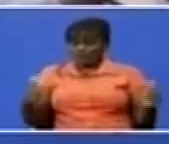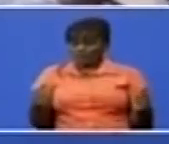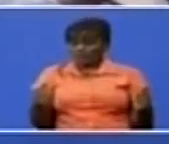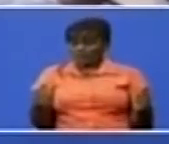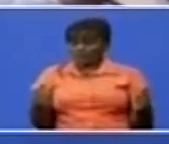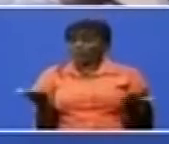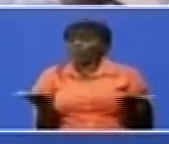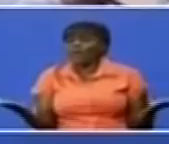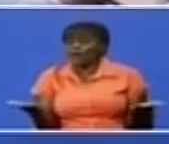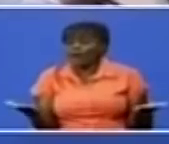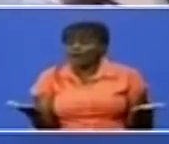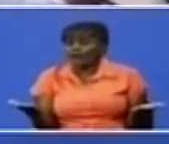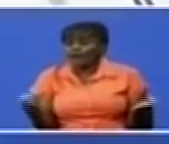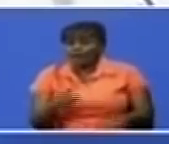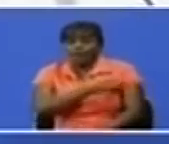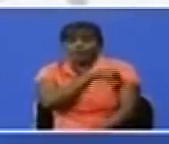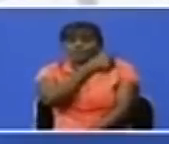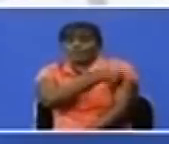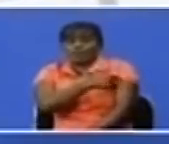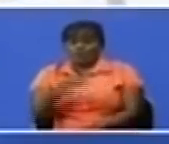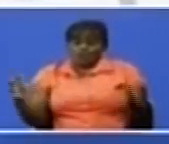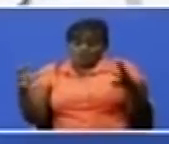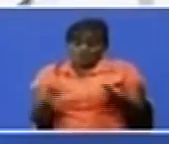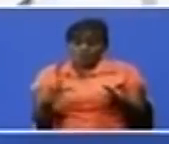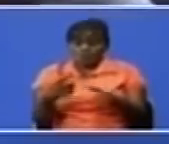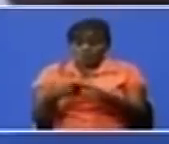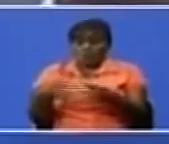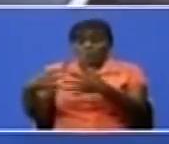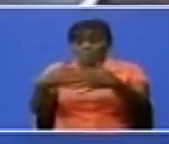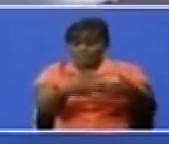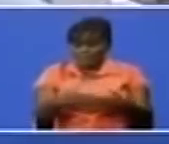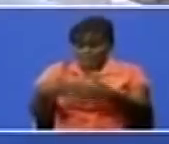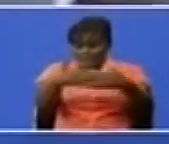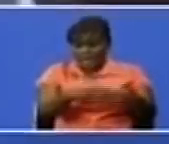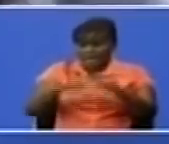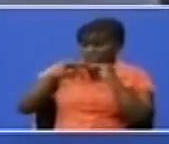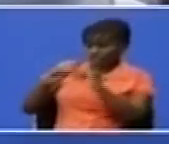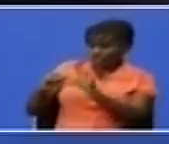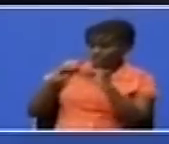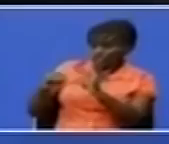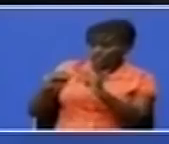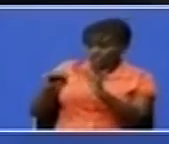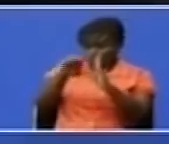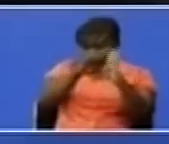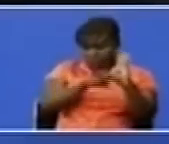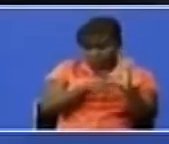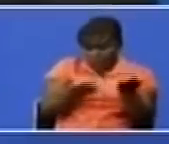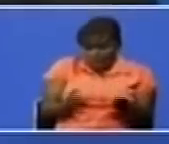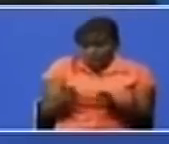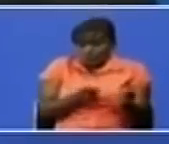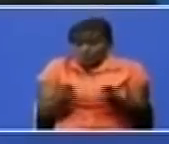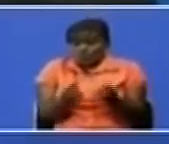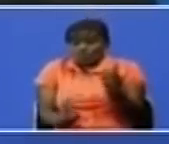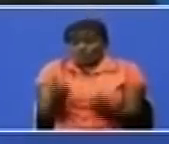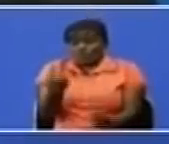is in an hospital. Kikosi hicho kutoka jimbo la Minnesota kitatoa mafunzo kuhusu mbinu za kisasa za kukabiliana na